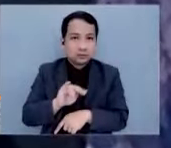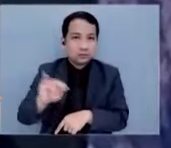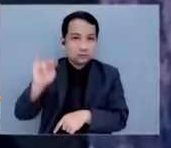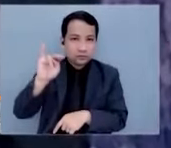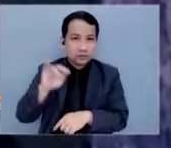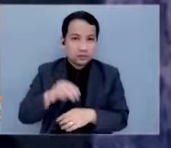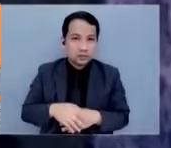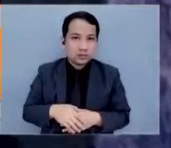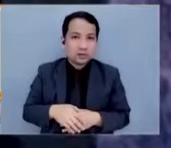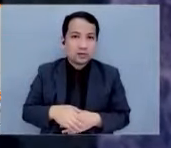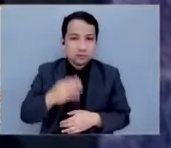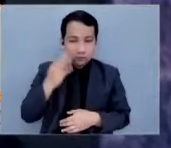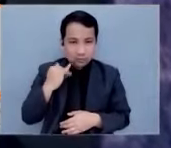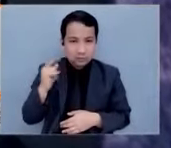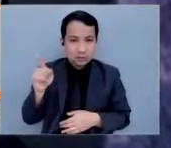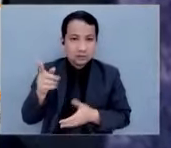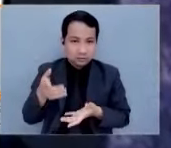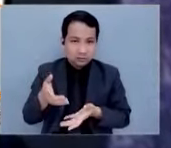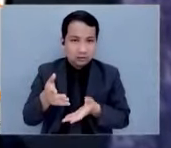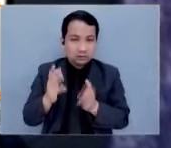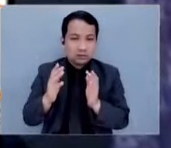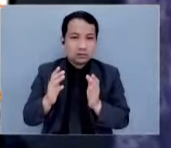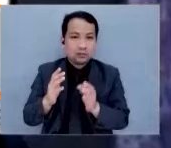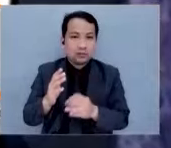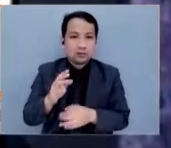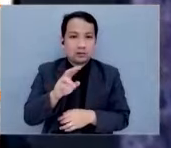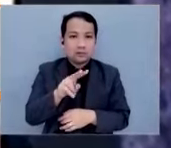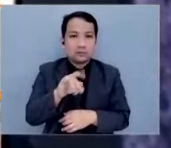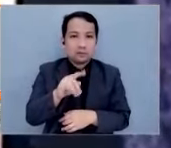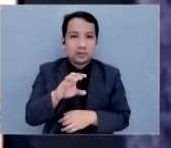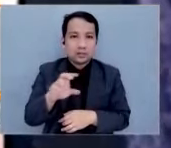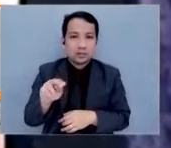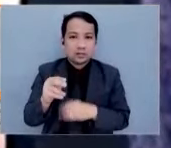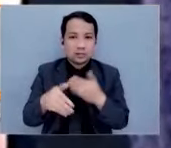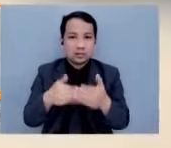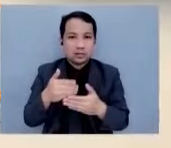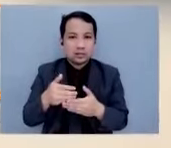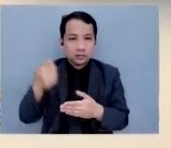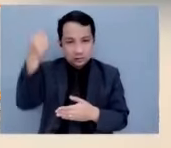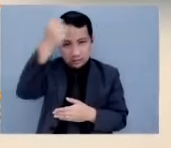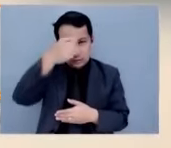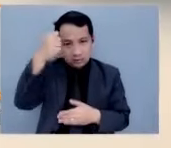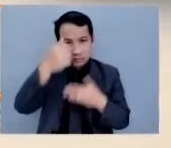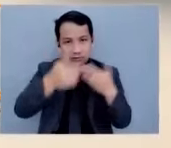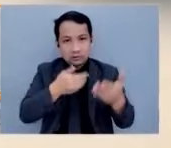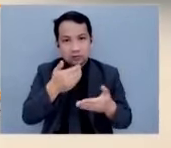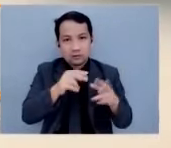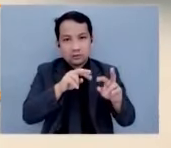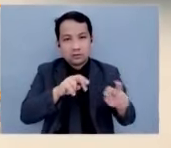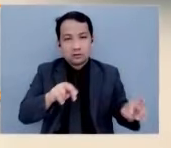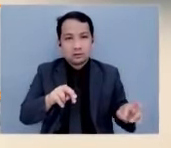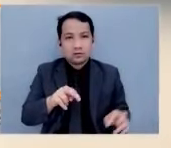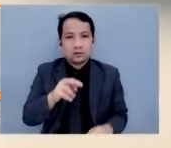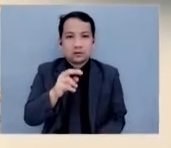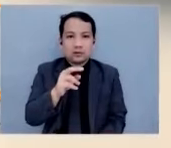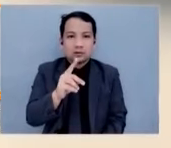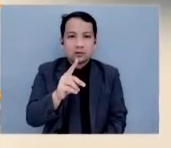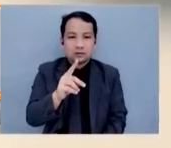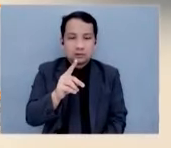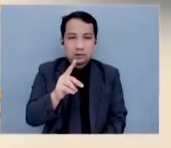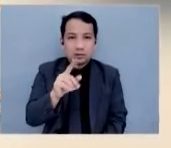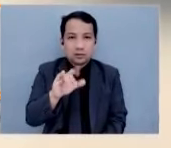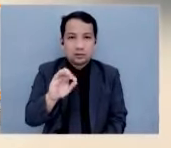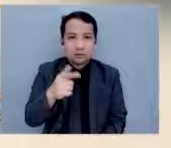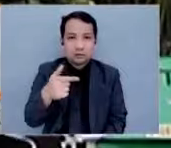ay matapos payagan ng Dicastery for the Causes of Saints na suriin ng Diocese ng Lawag ang